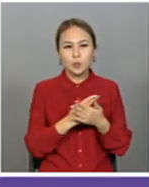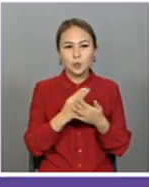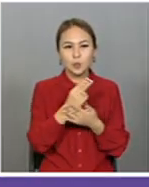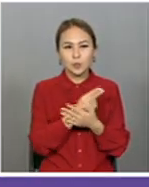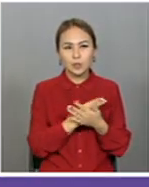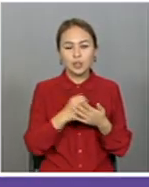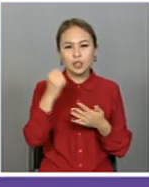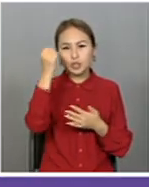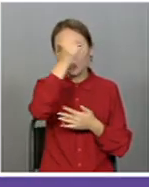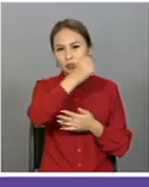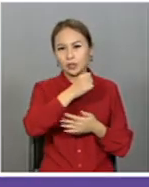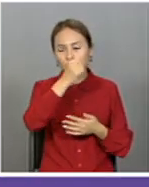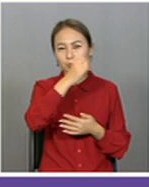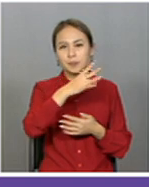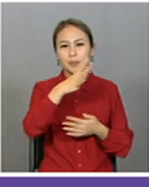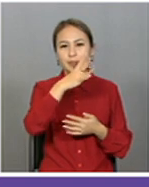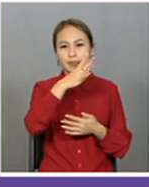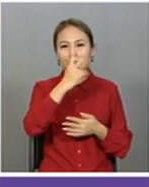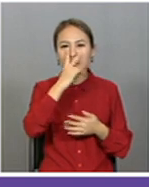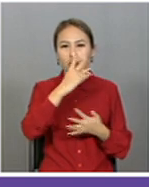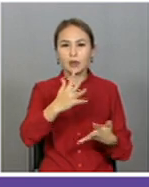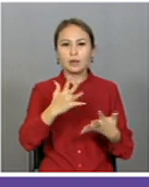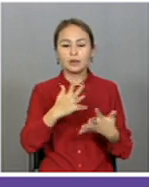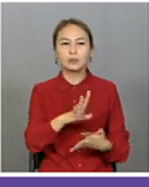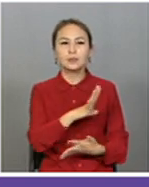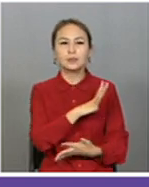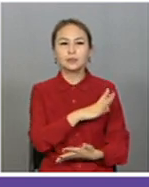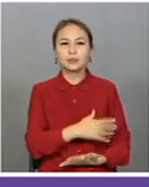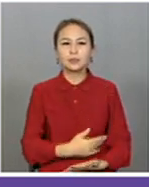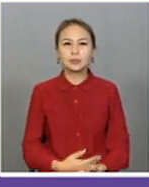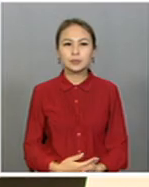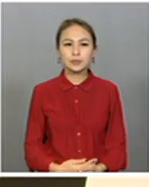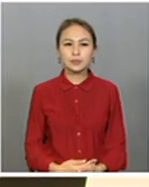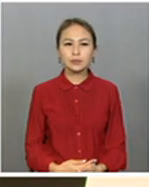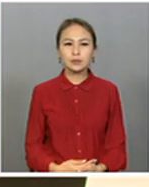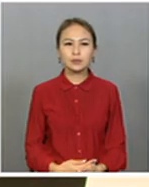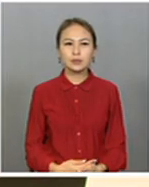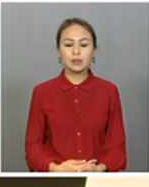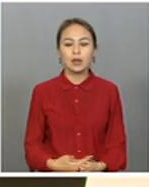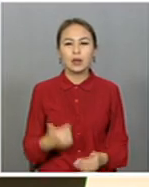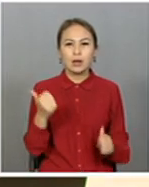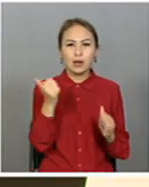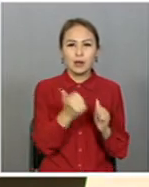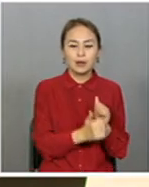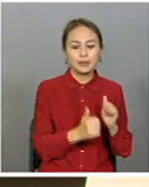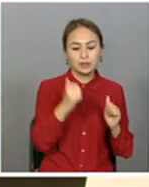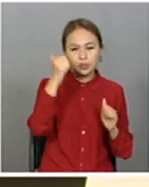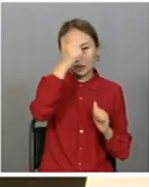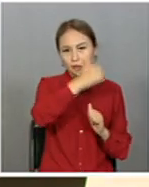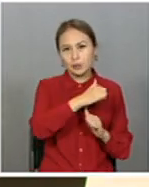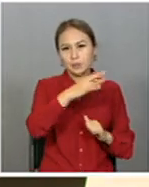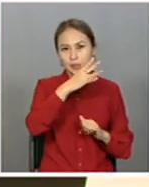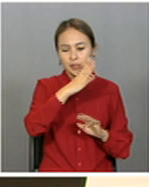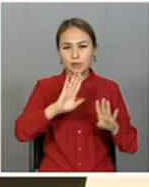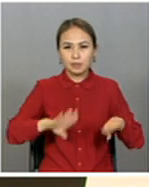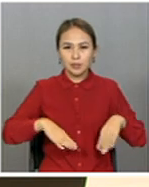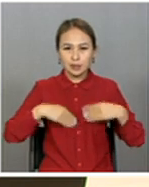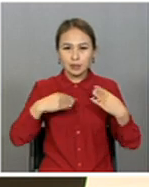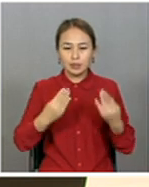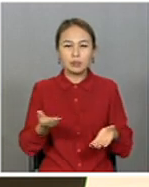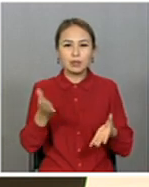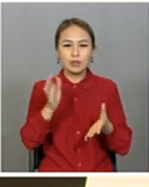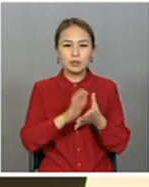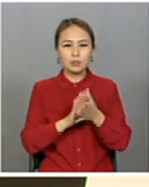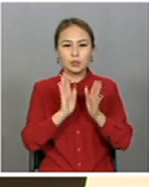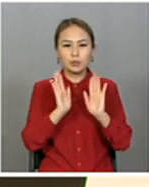жыл мезгілдерін байқап тұрған боларсыңдар. Әр жыл мезгіліне берілген мәтінмен таныс болыңдар.